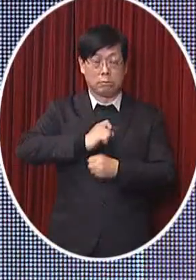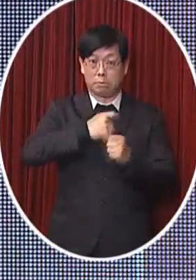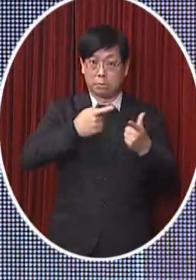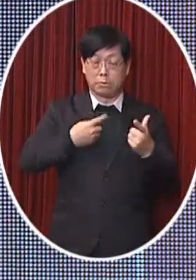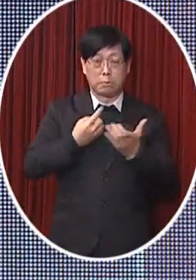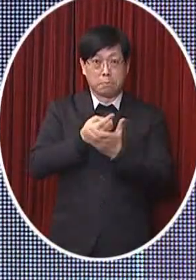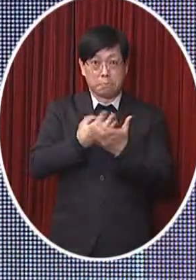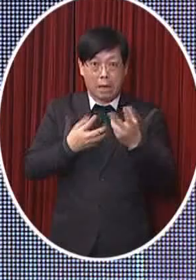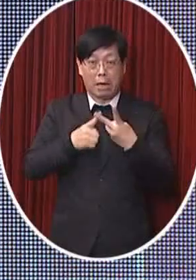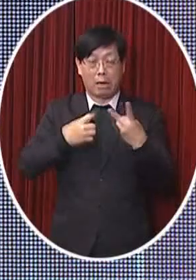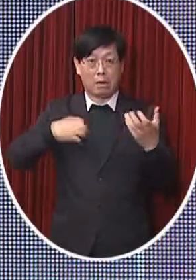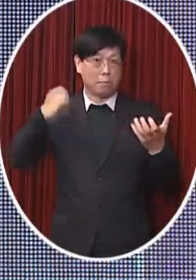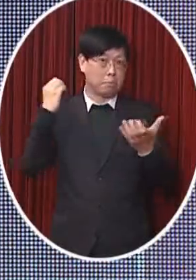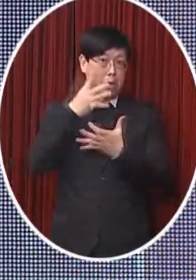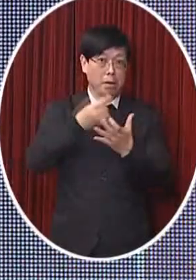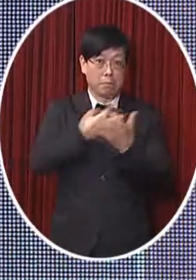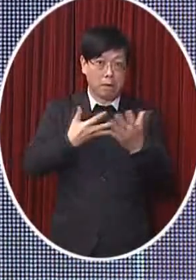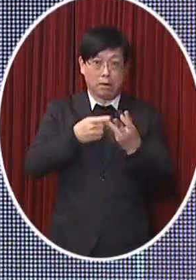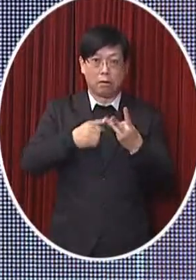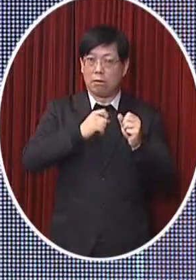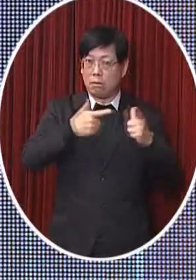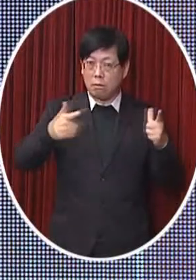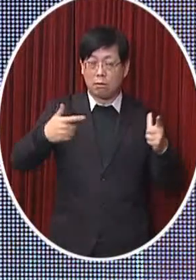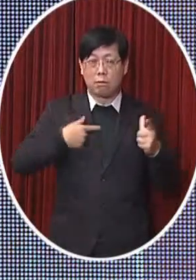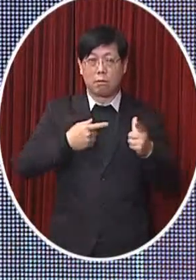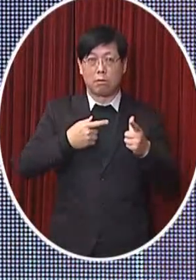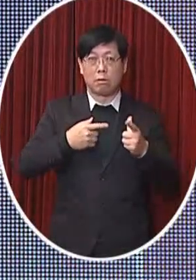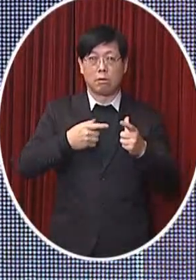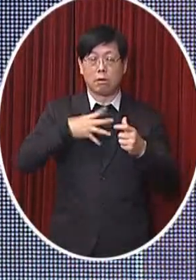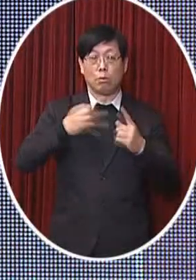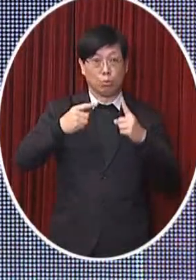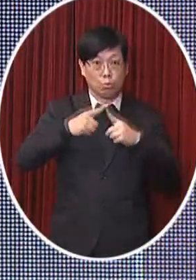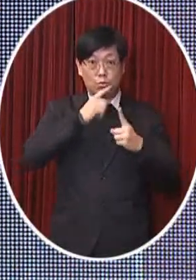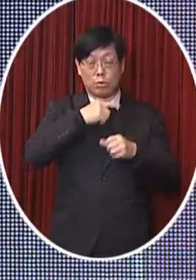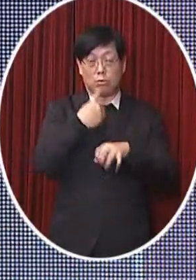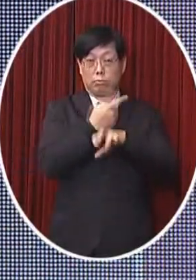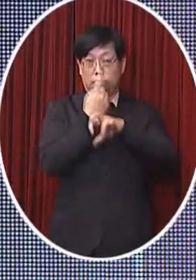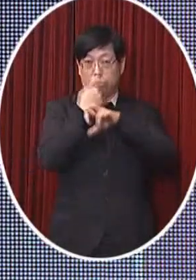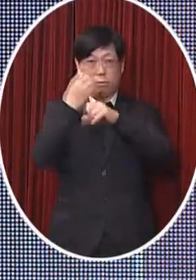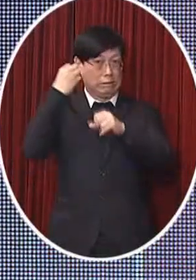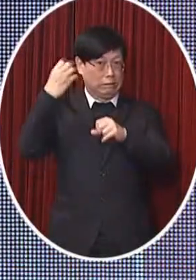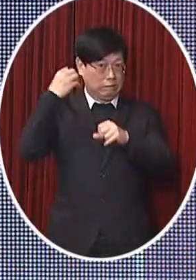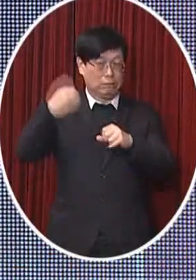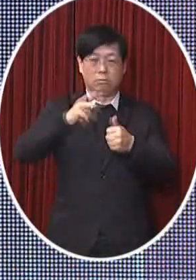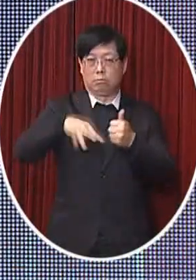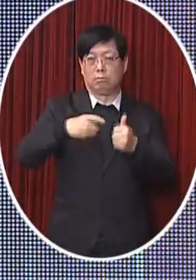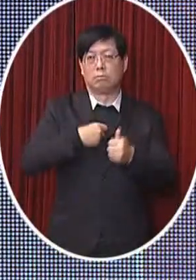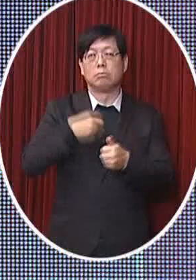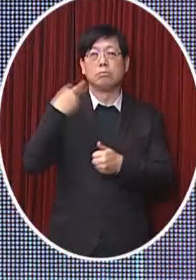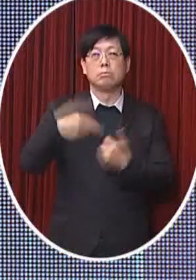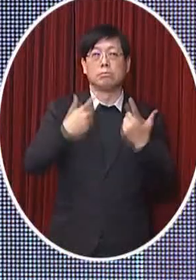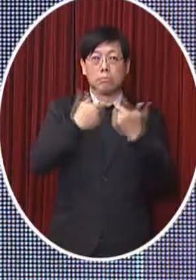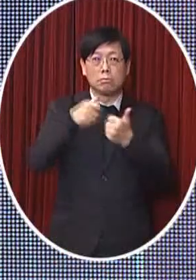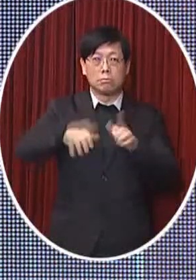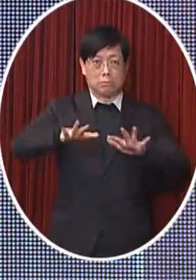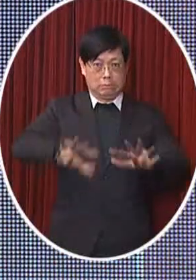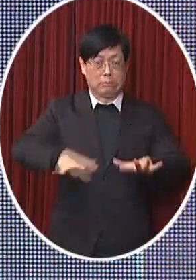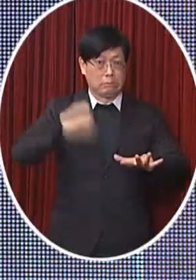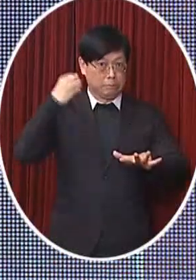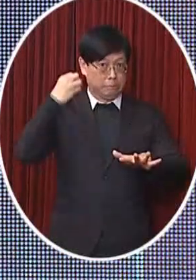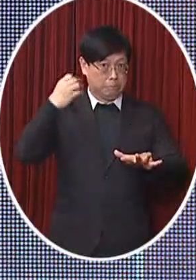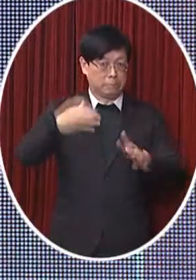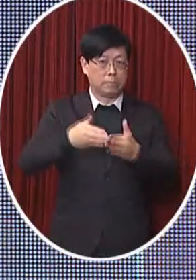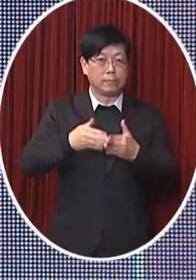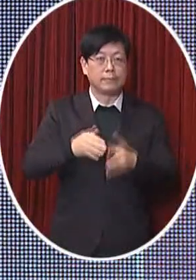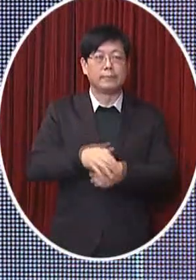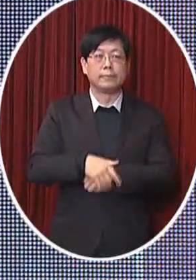弹、标枪飞弹、红准火箭弹、无人机等新式武器的训练，以符合现代作战的